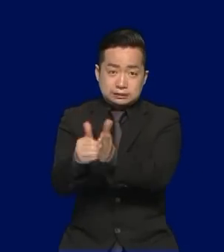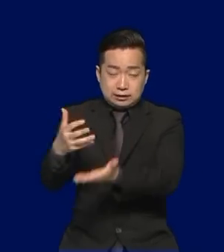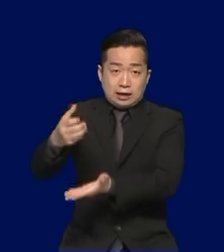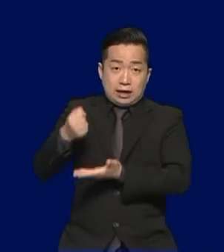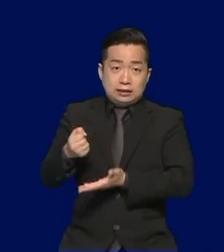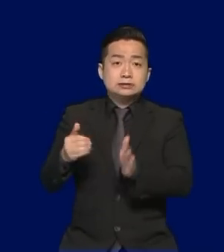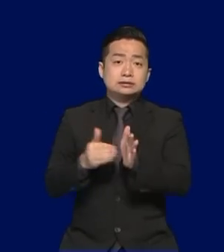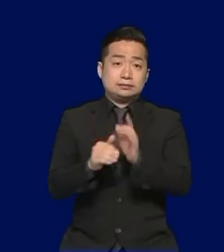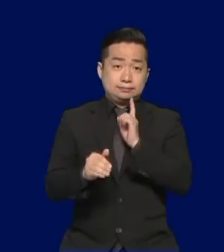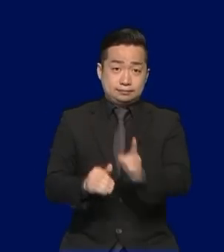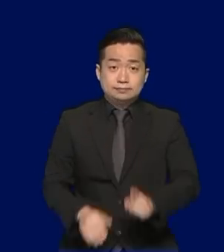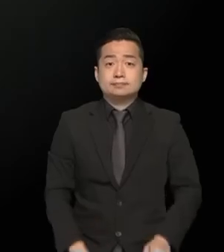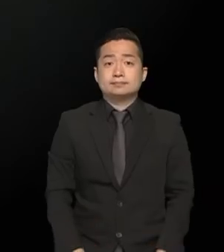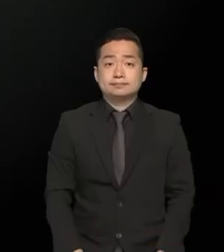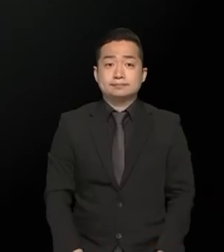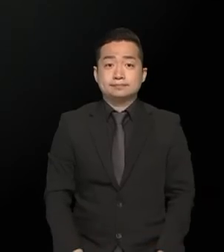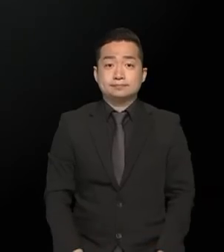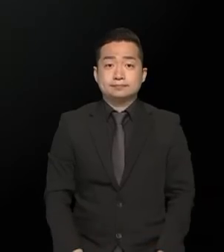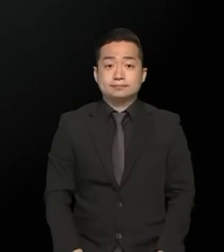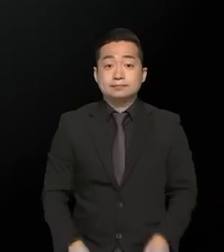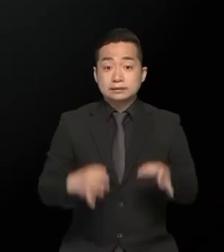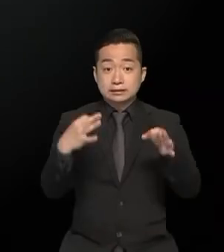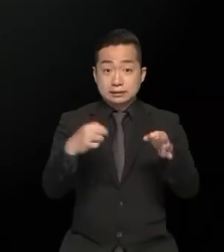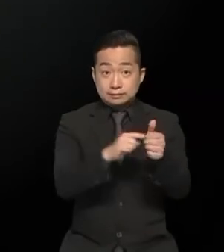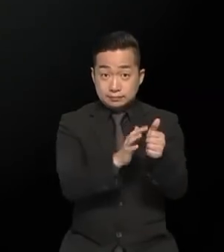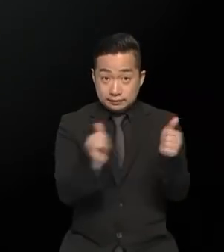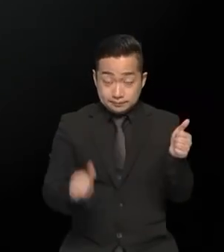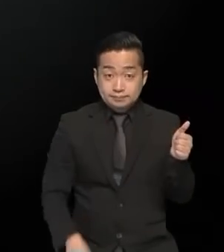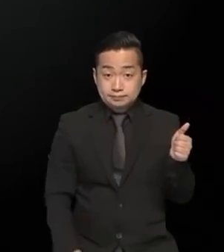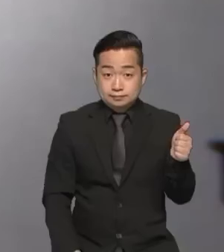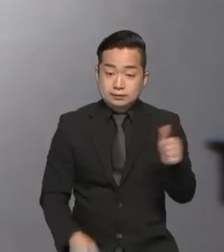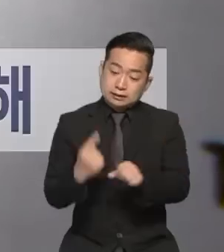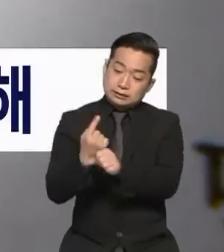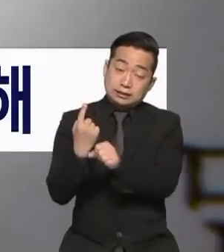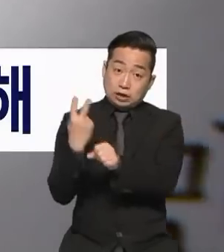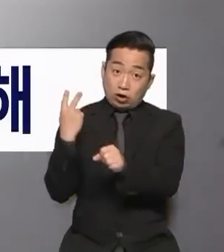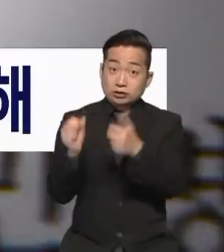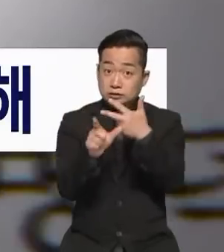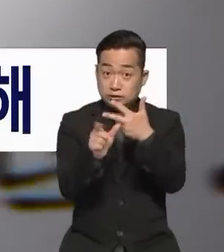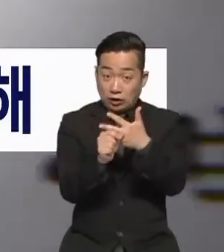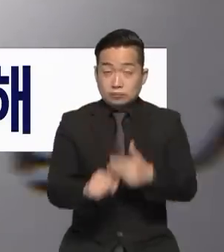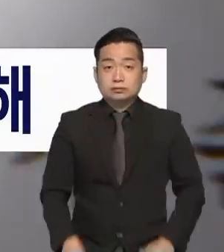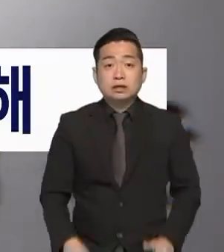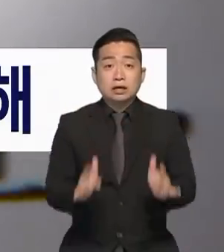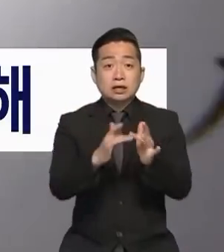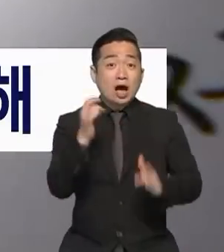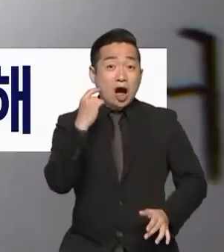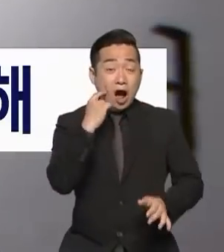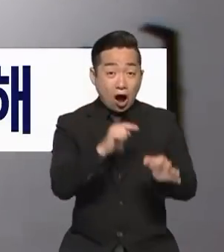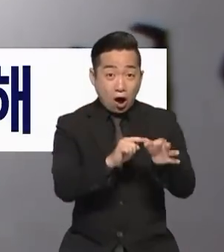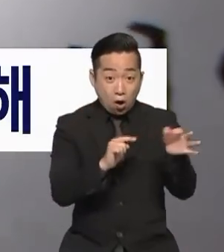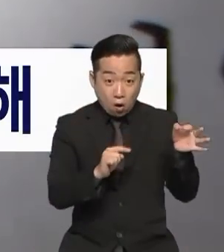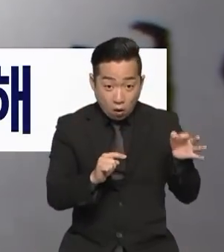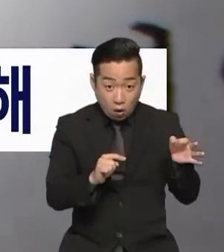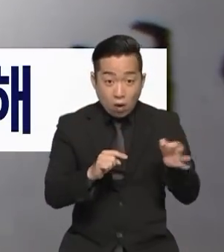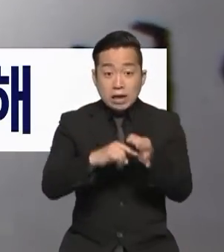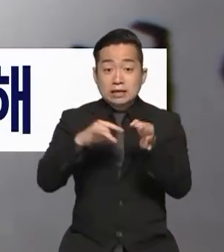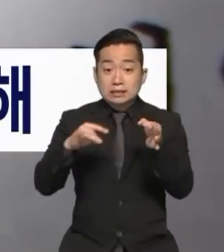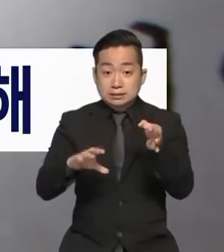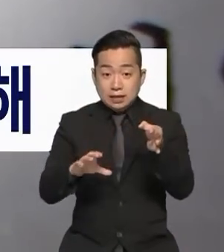걸로 알려졌습니다. 김 의원은 다만 재작년 7월 가상자산 과세 유예 법안 발의에